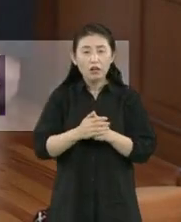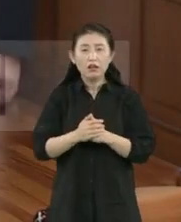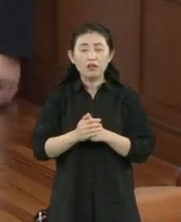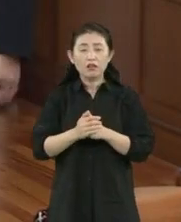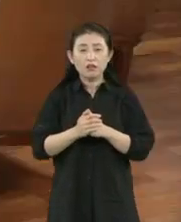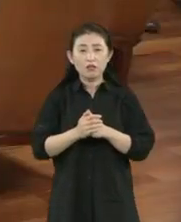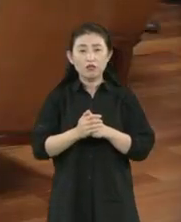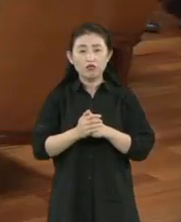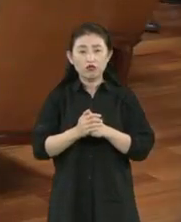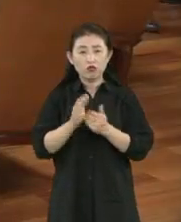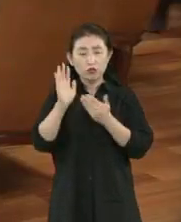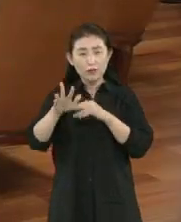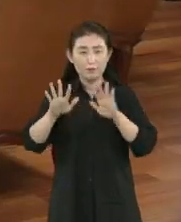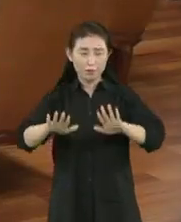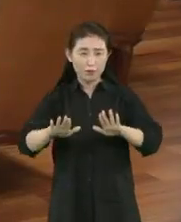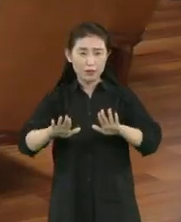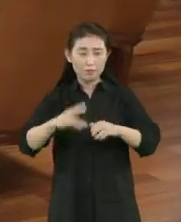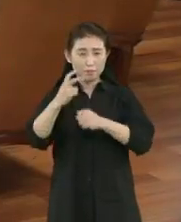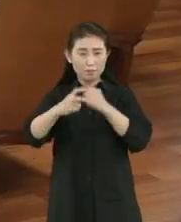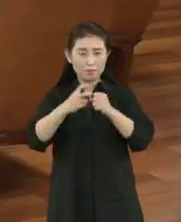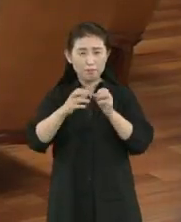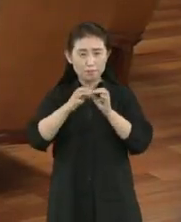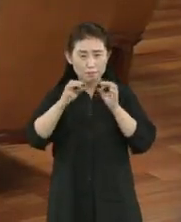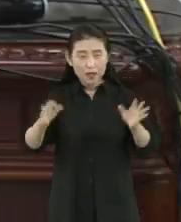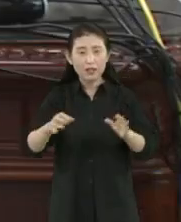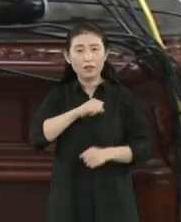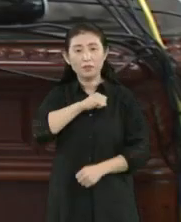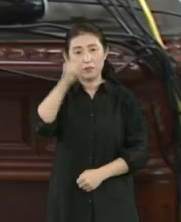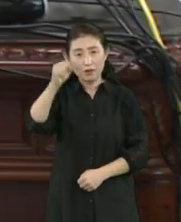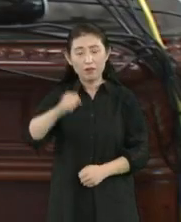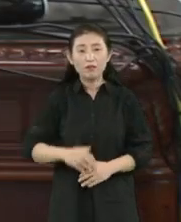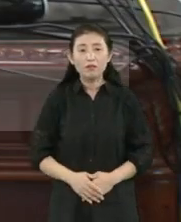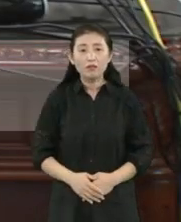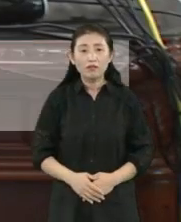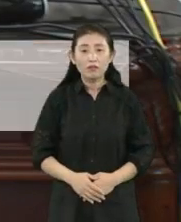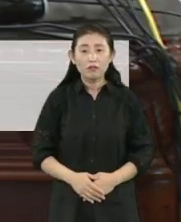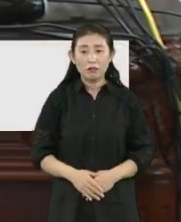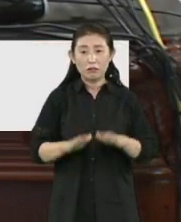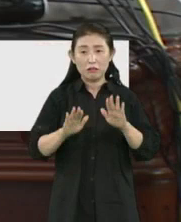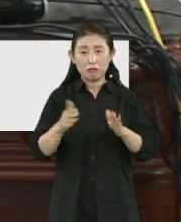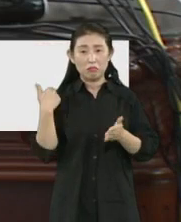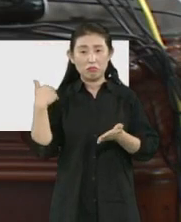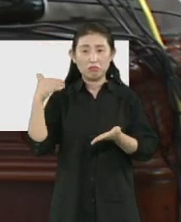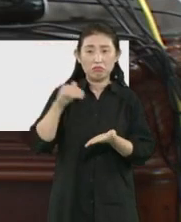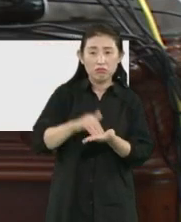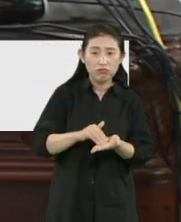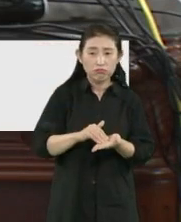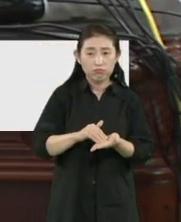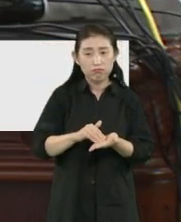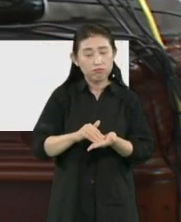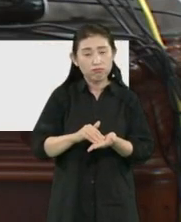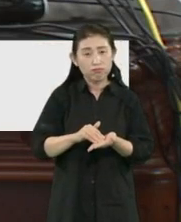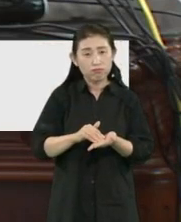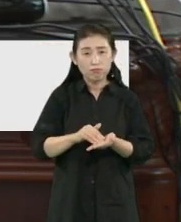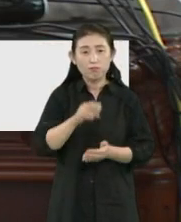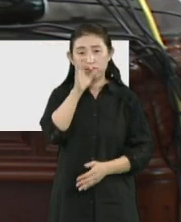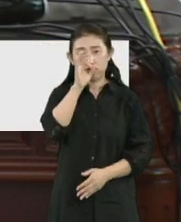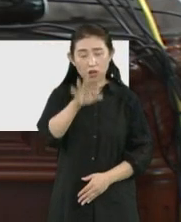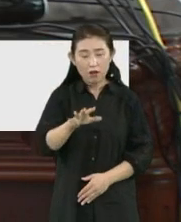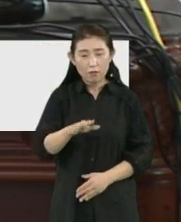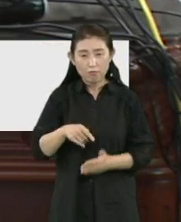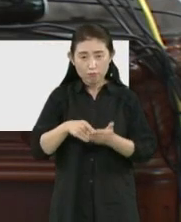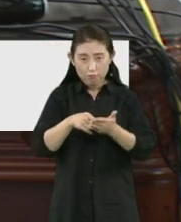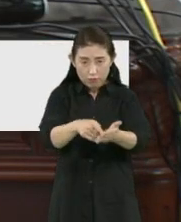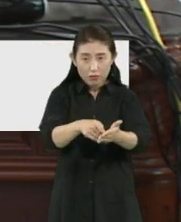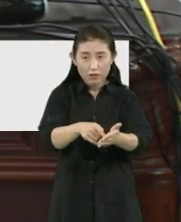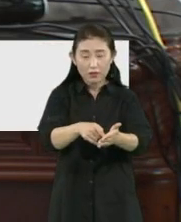내려오는 계기가 마련됐습니다. 저로서는 되돌릴 수 없는 불가역적인